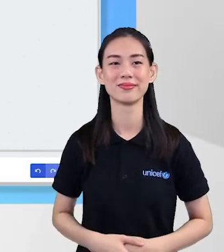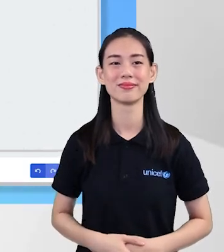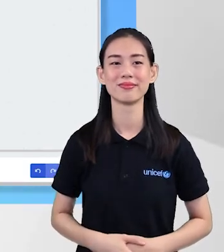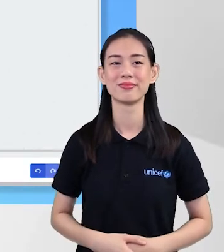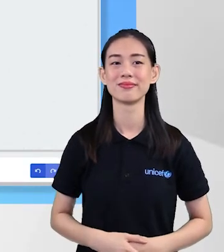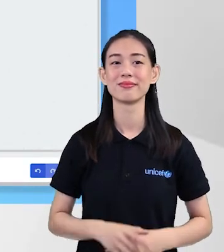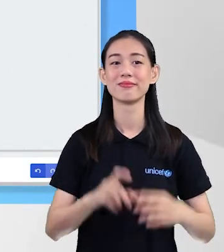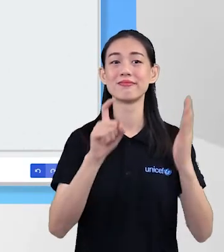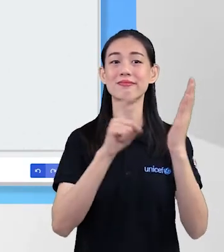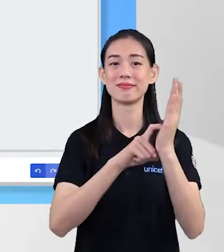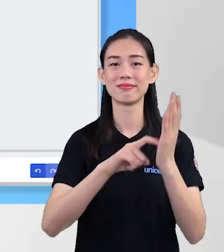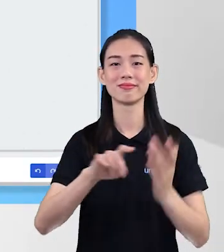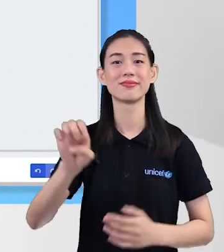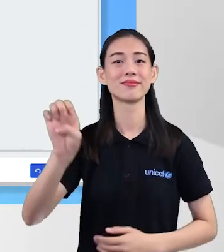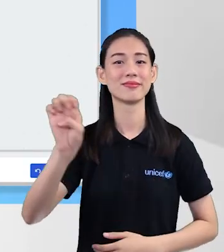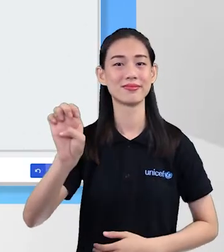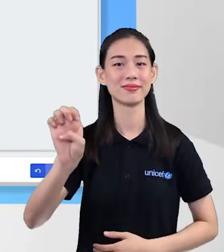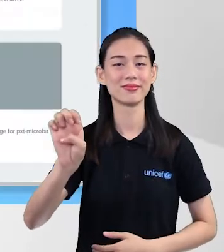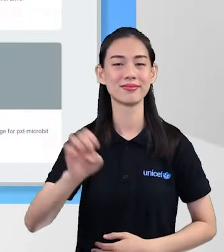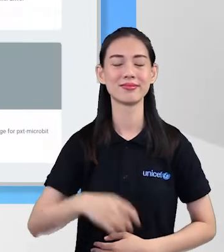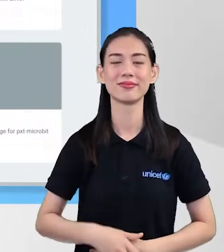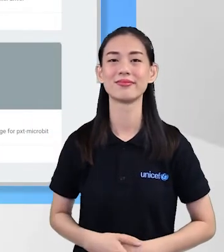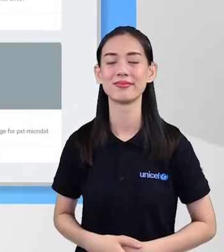Di bawah advance, tekan extension.